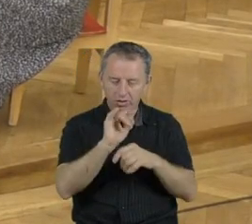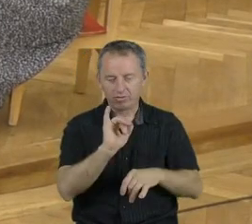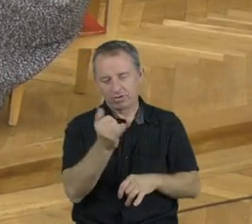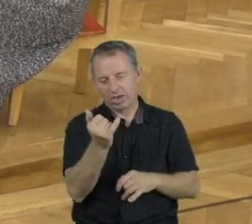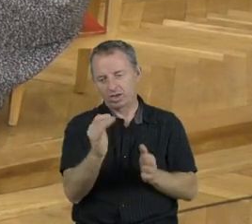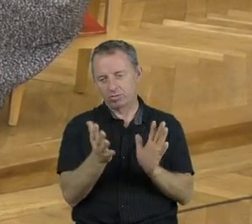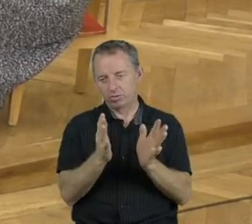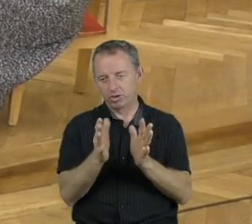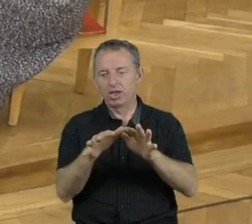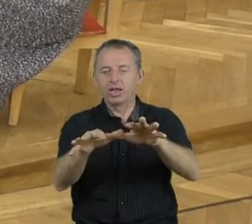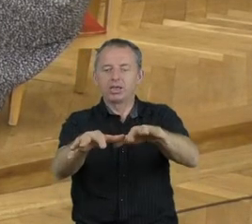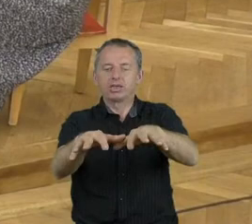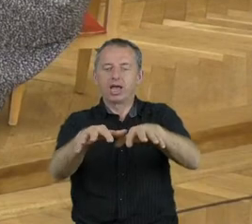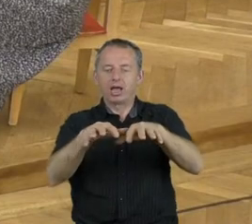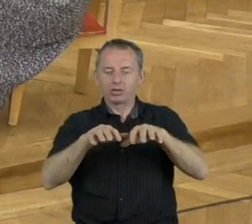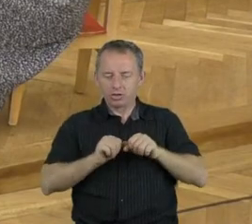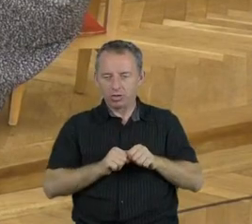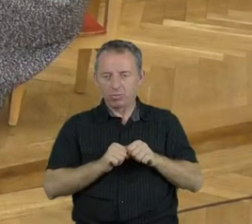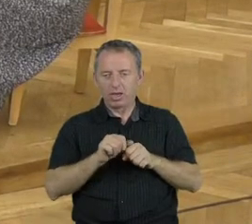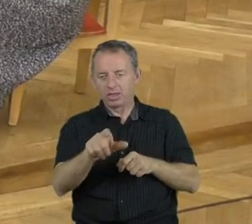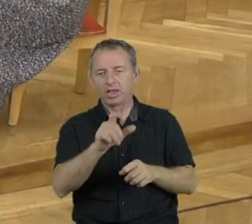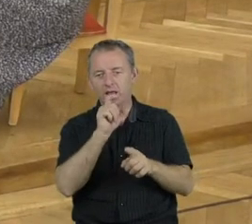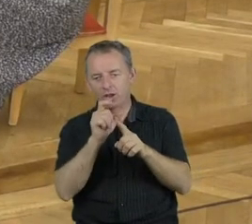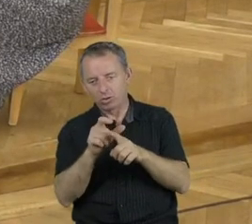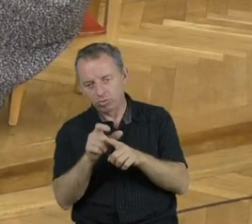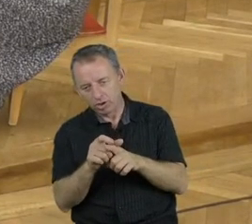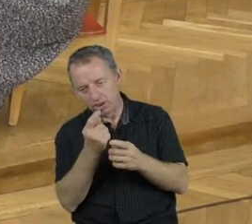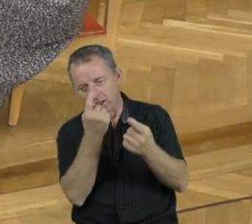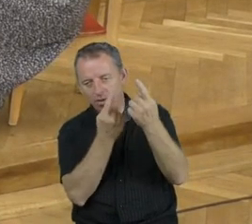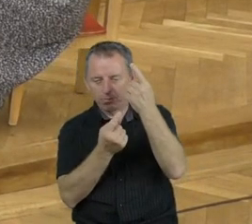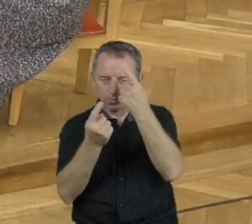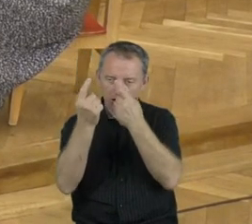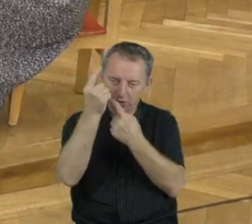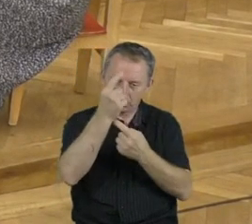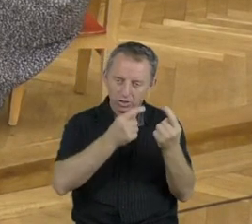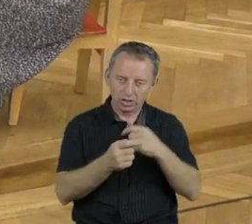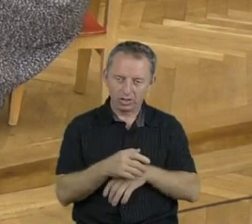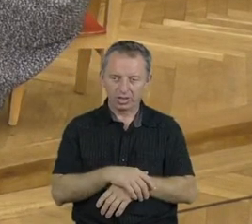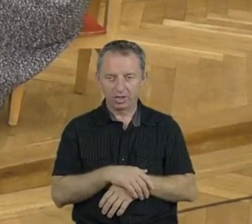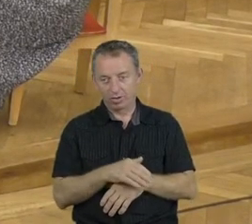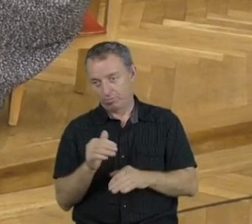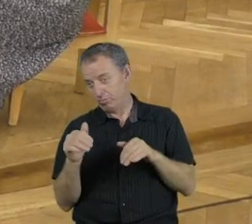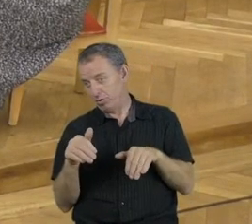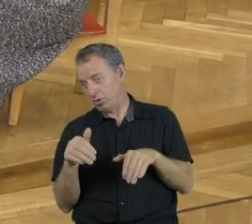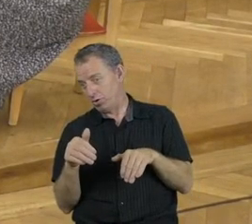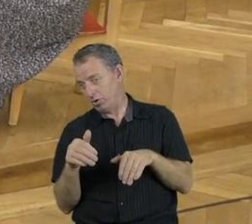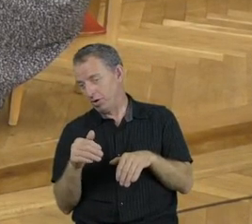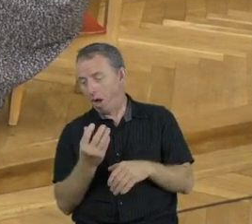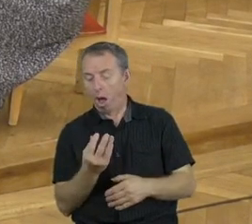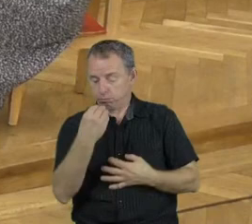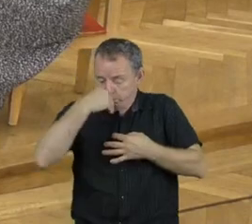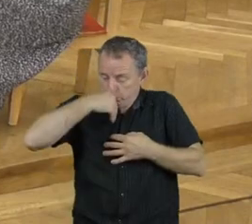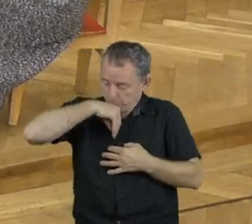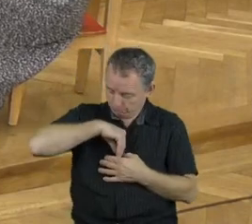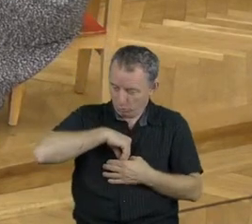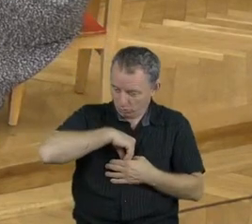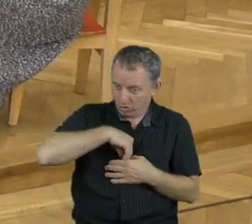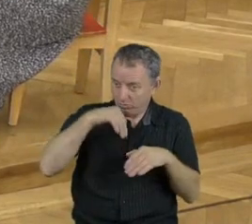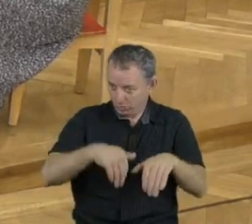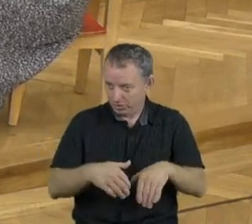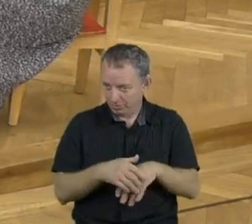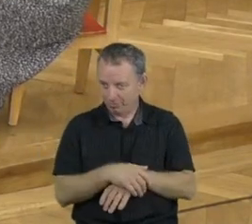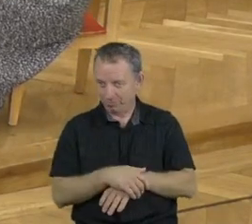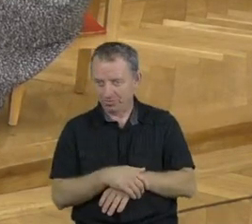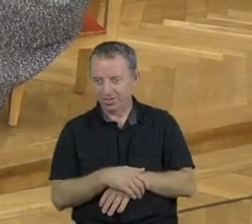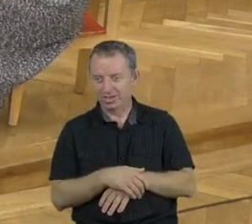możemy zatrzymać takie słowa, takie myśli. Może można połknąć takie słowo, żeby